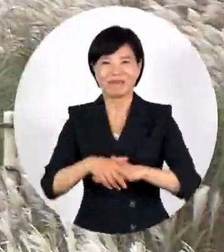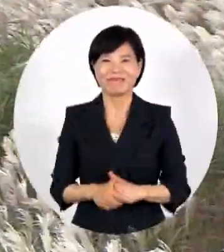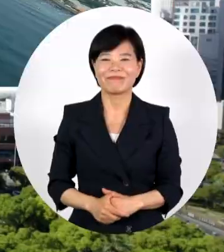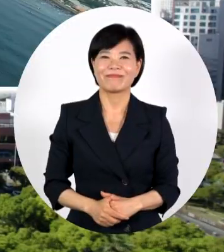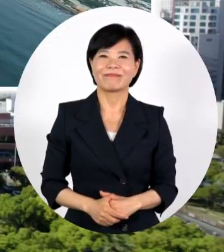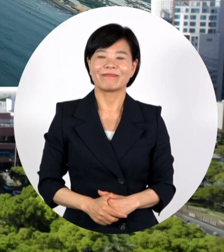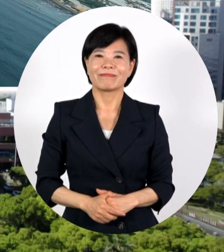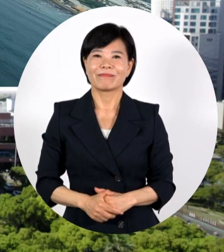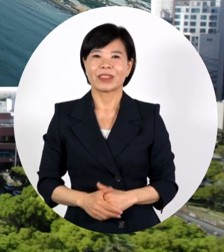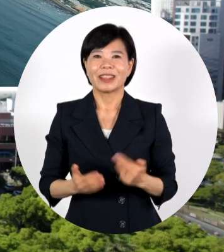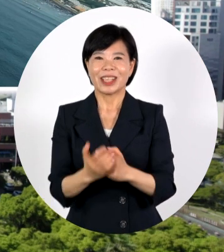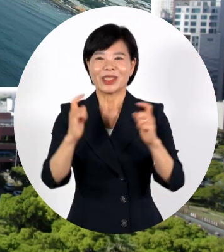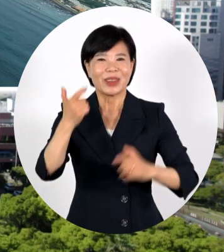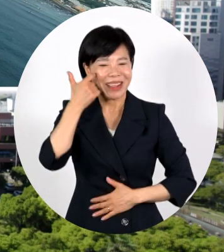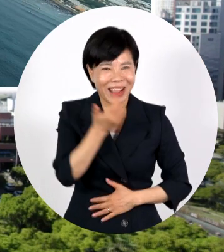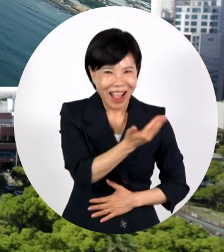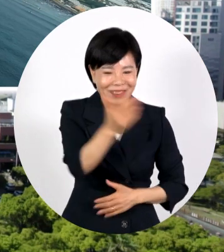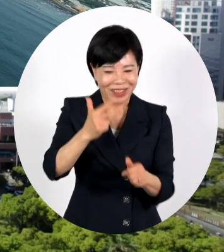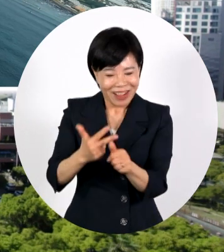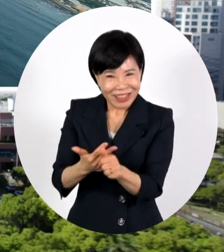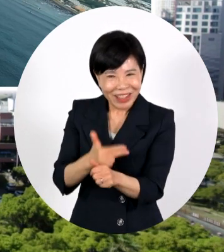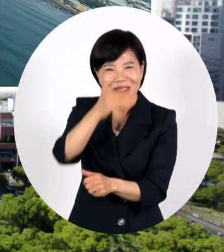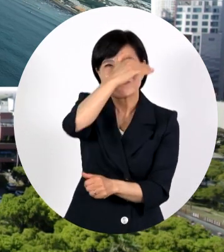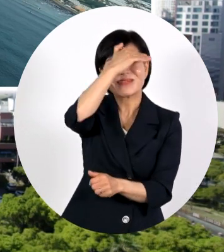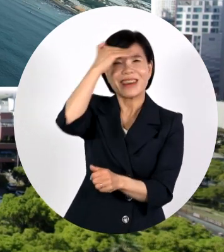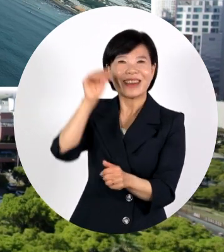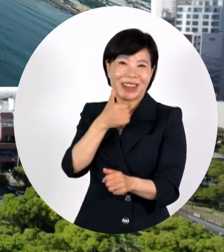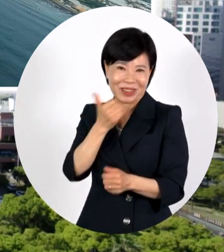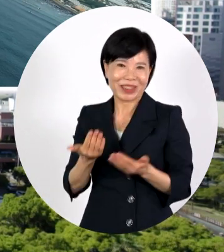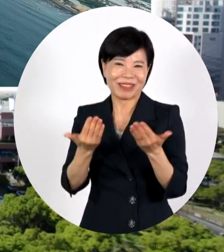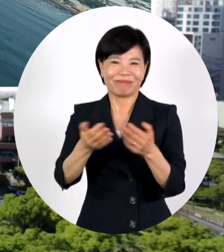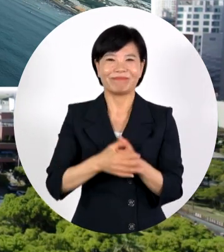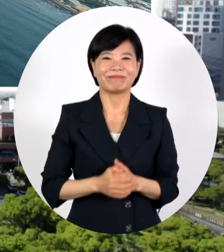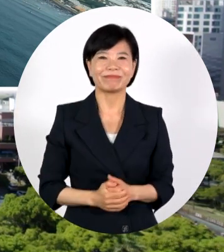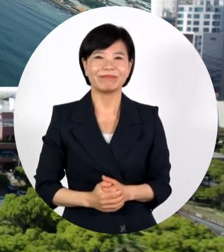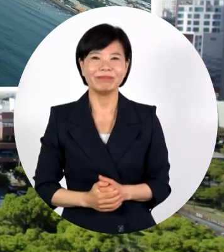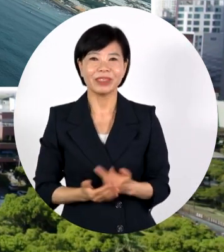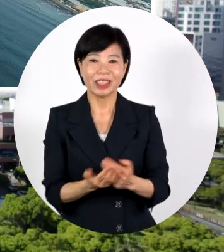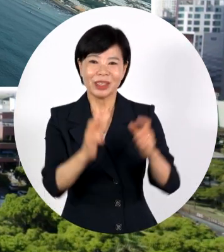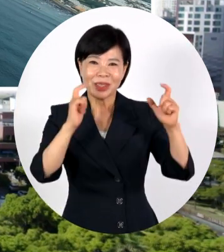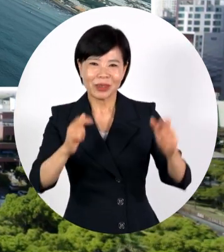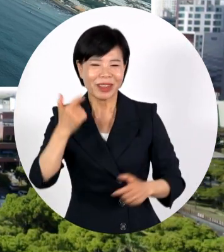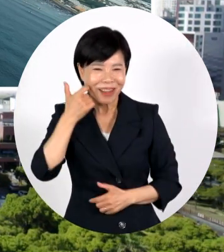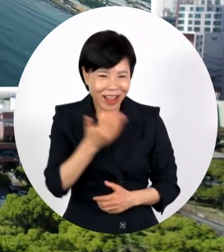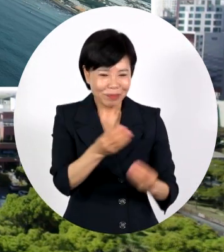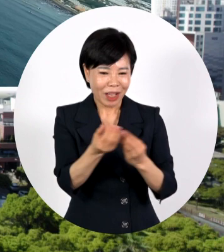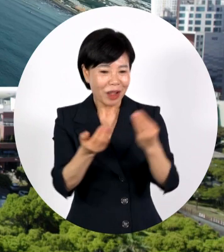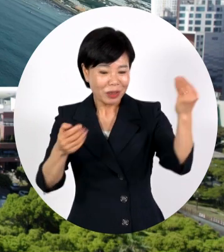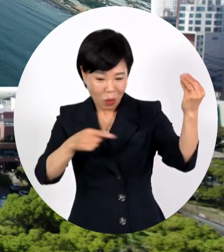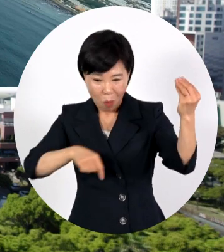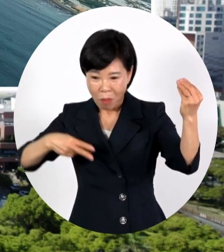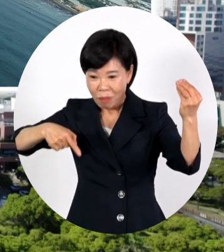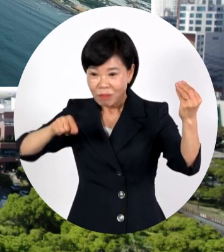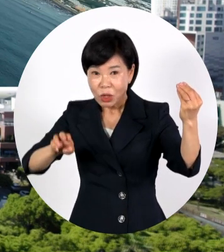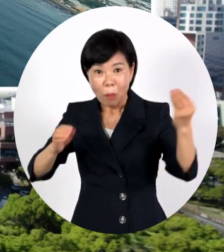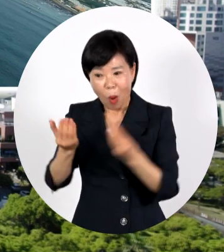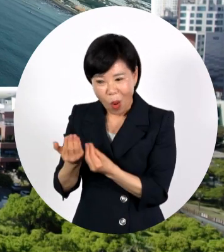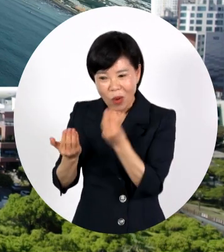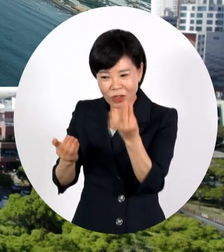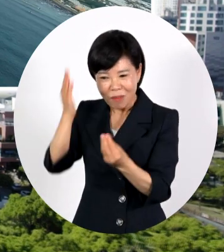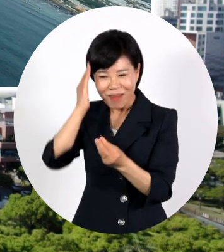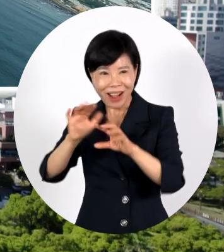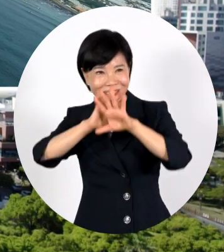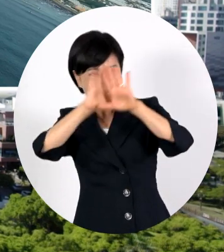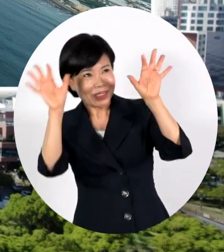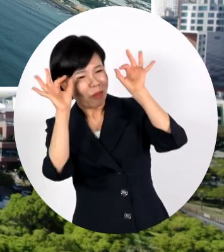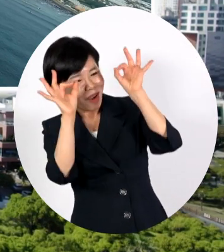계획입니다. 제주의 아름다운 자연경관을 소개하는 순서입니다. 제주의 아름다운 섬 속의 섬 섭섬을